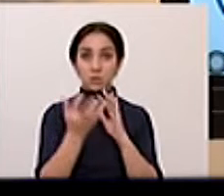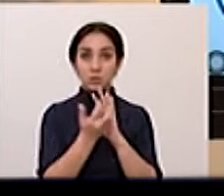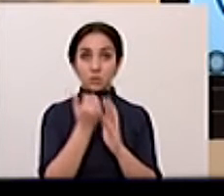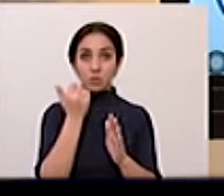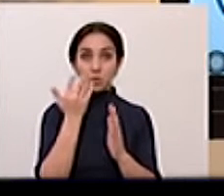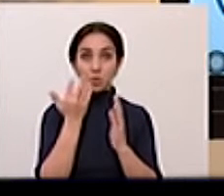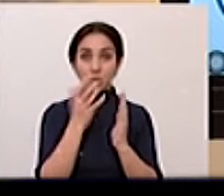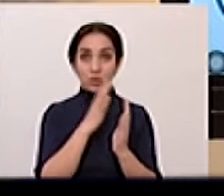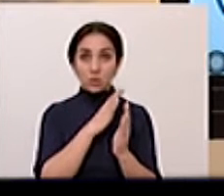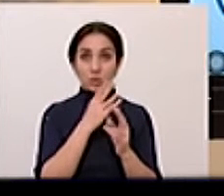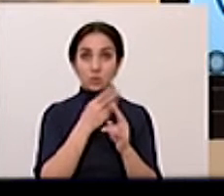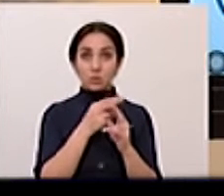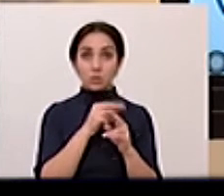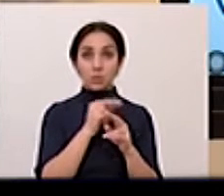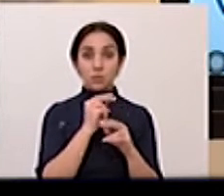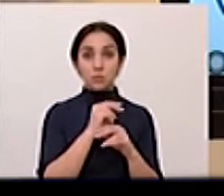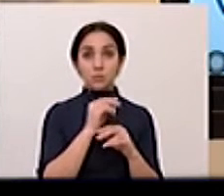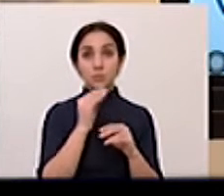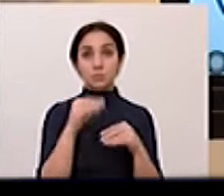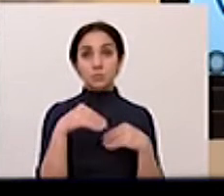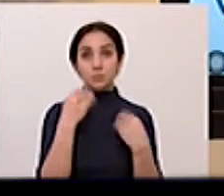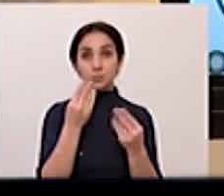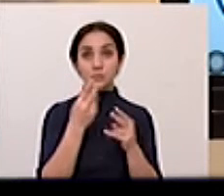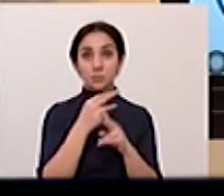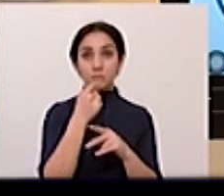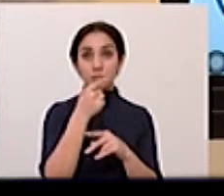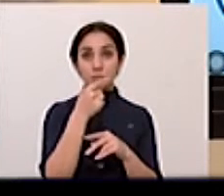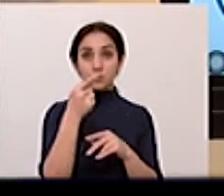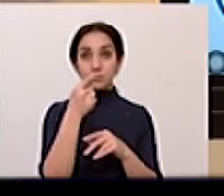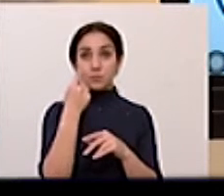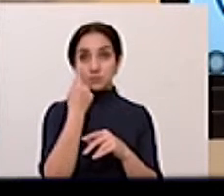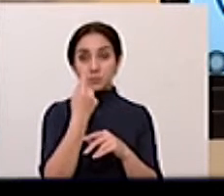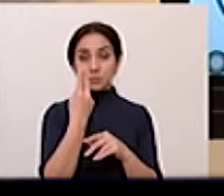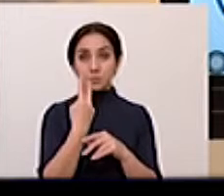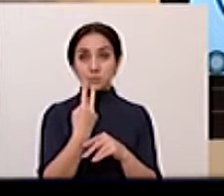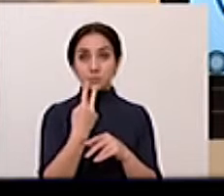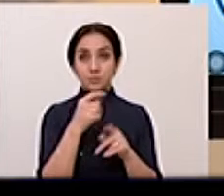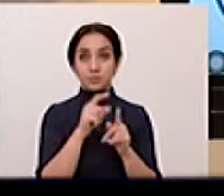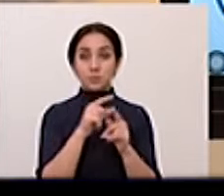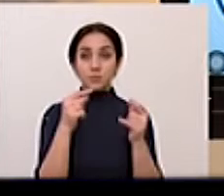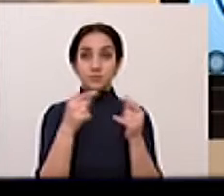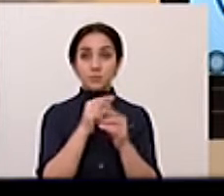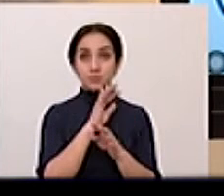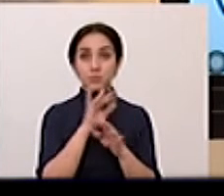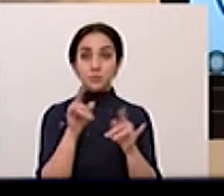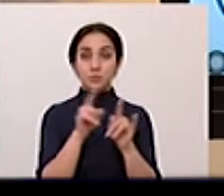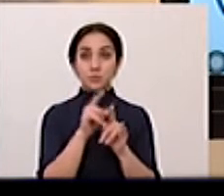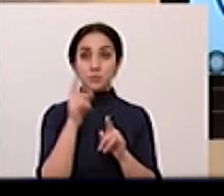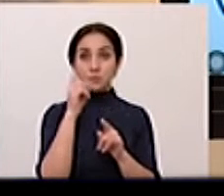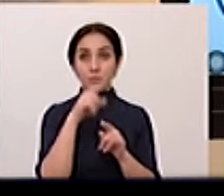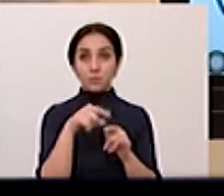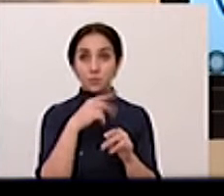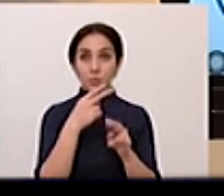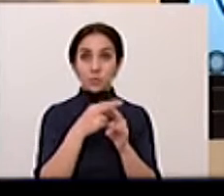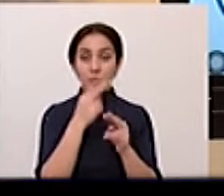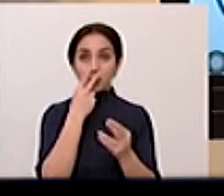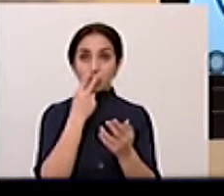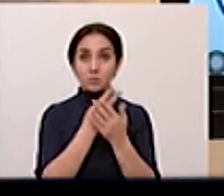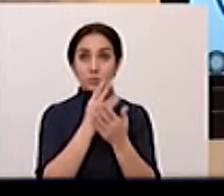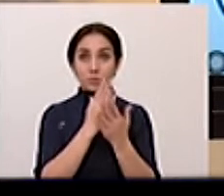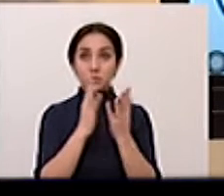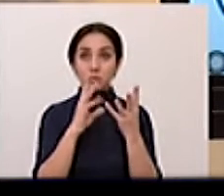oldik. Ana endi berilgan 1 minus kosinus 2x ning aniqmas integralini quyidagi ko'rinishda